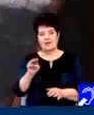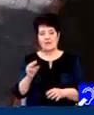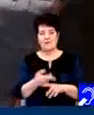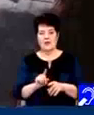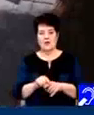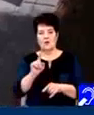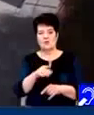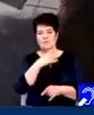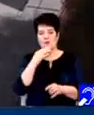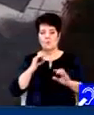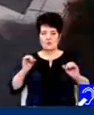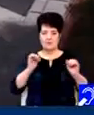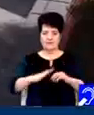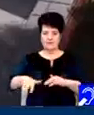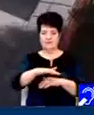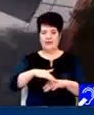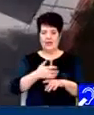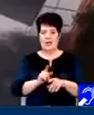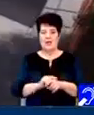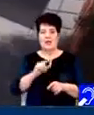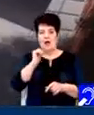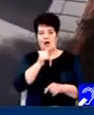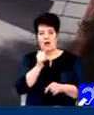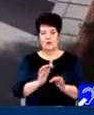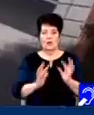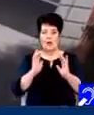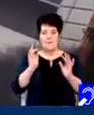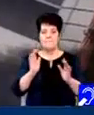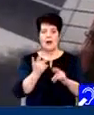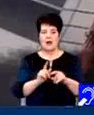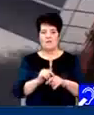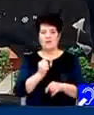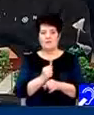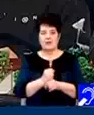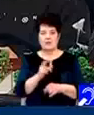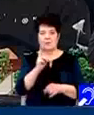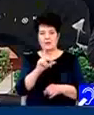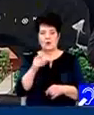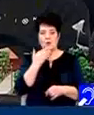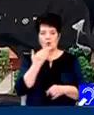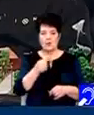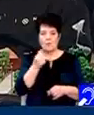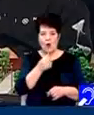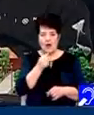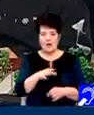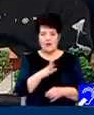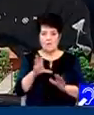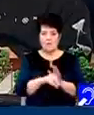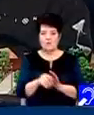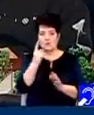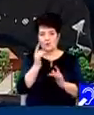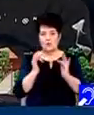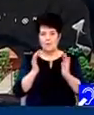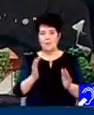mai multe terenuri de sport. Investiția se va face anume în parcul Valea Trandafirilor pentru că... În ultimii ani s-a investit numai într-un singur